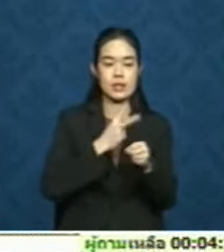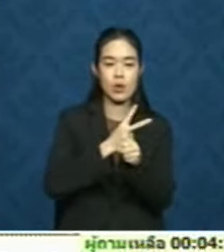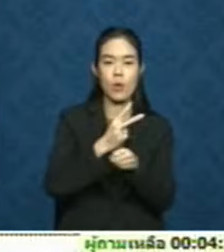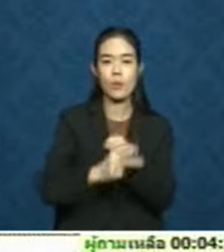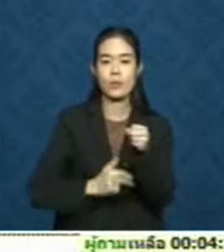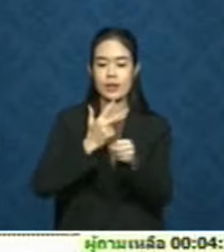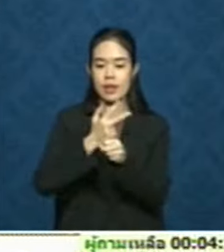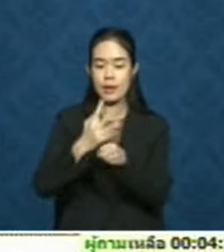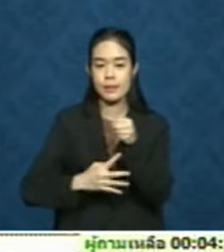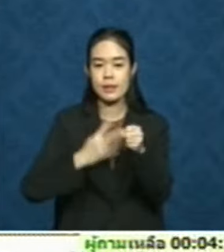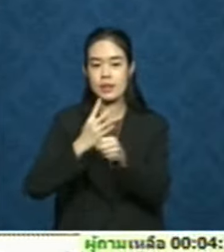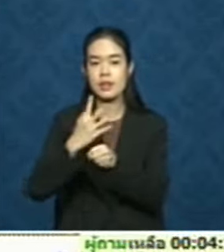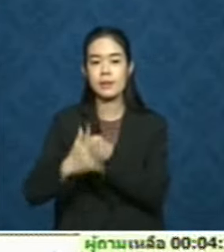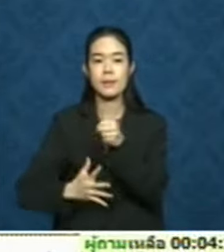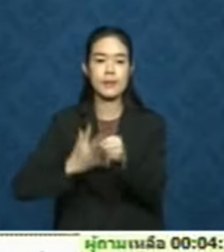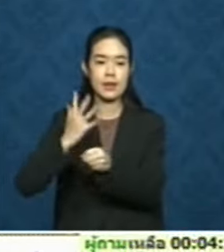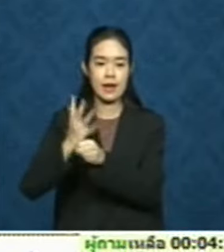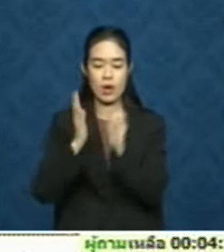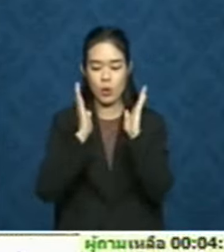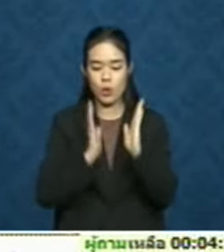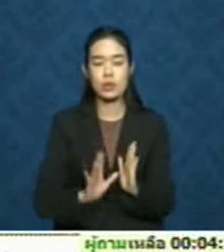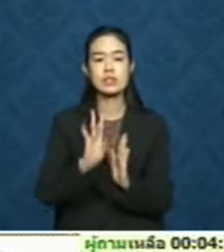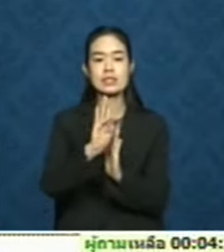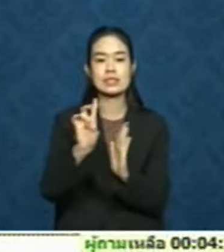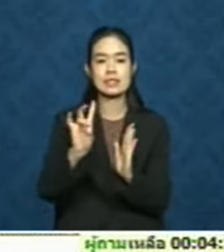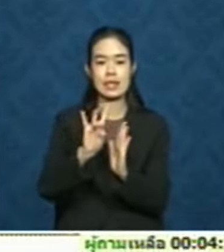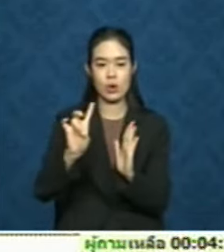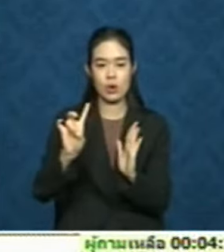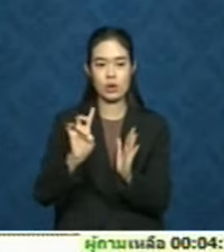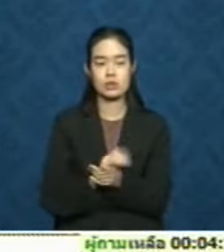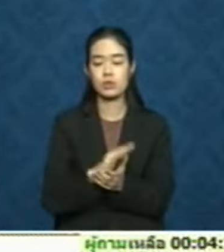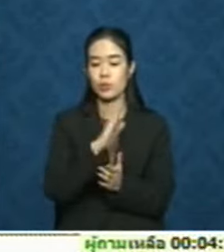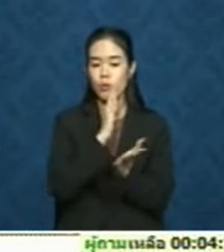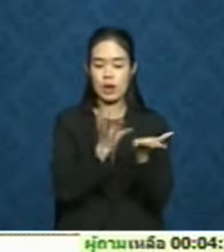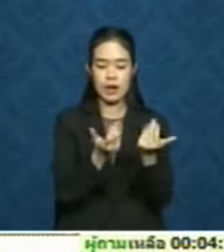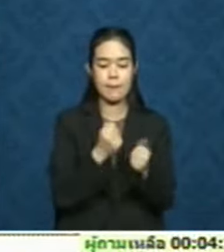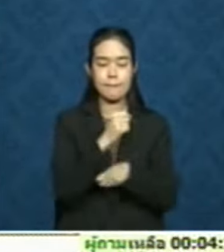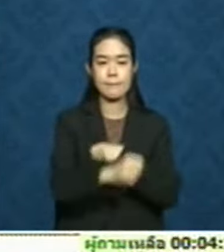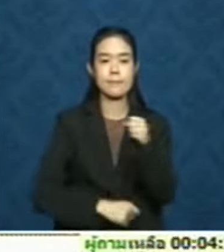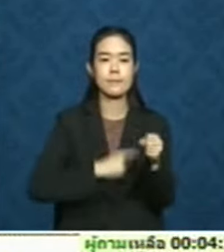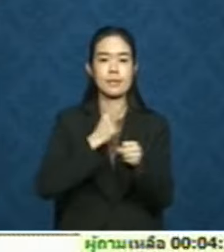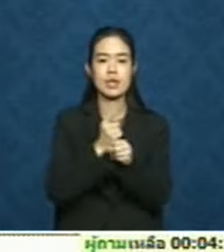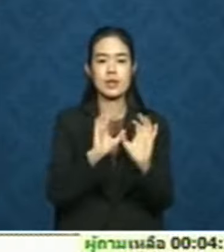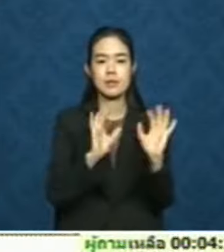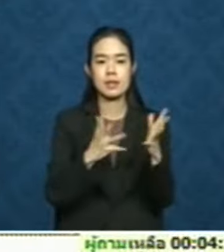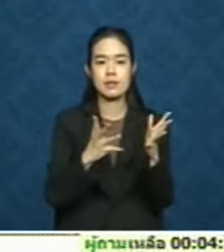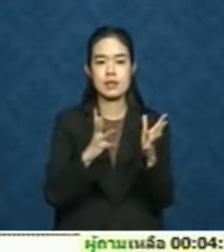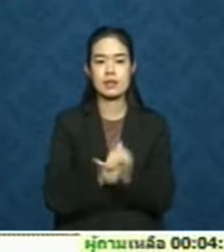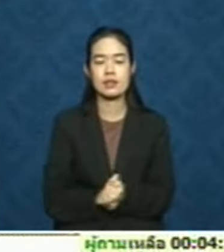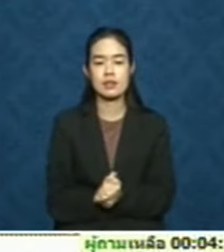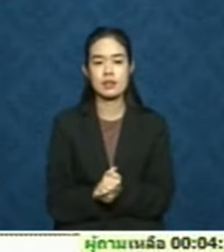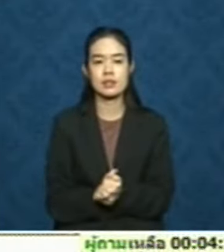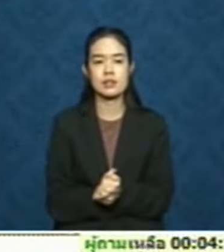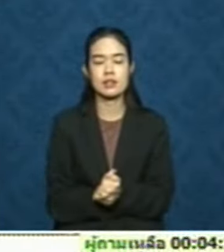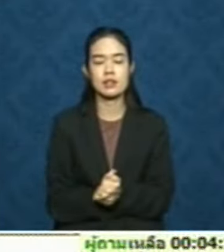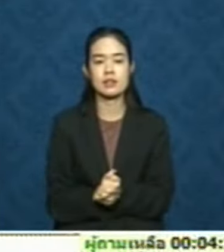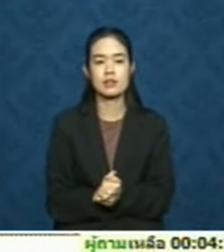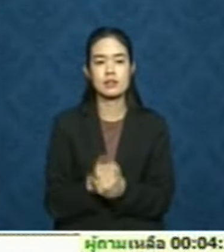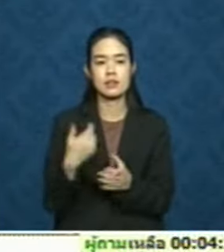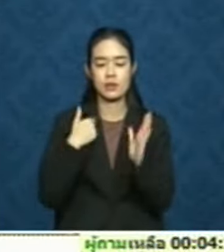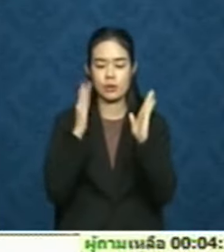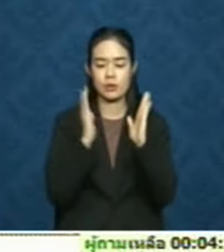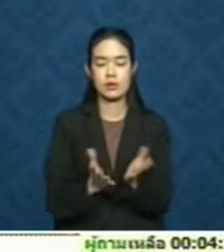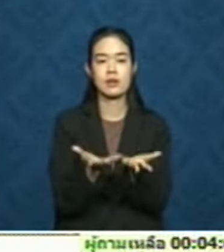ซึ่งมีนักศึกษาอยู่ประมาณเกือบ700คนนะครับถ้าเราไม่รับปี1ปี1ที่รับนั้นปี1ก็ประมาณสัก600ค